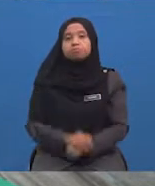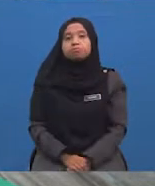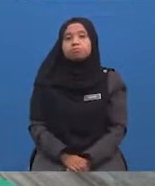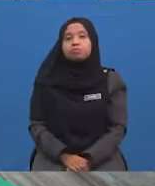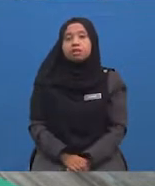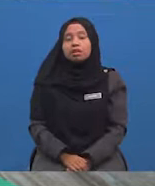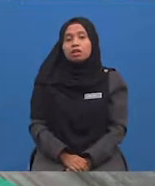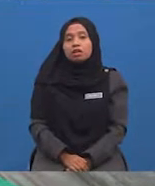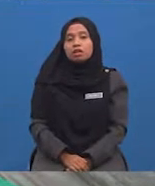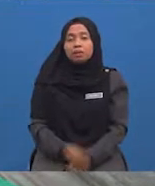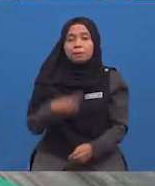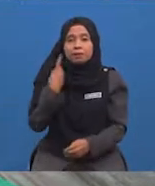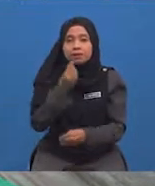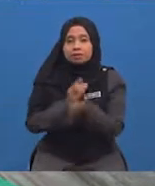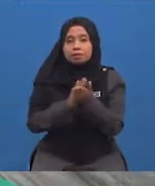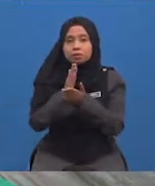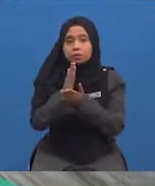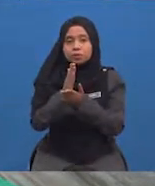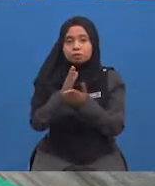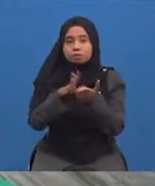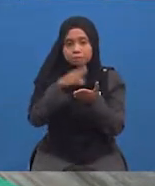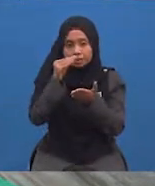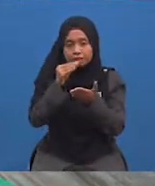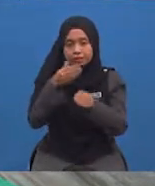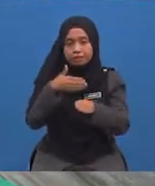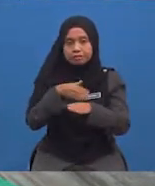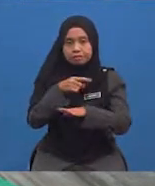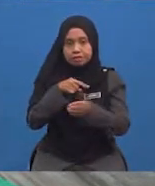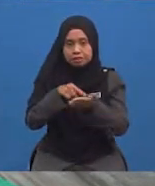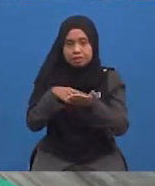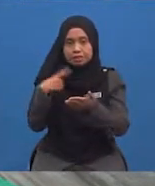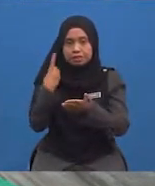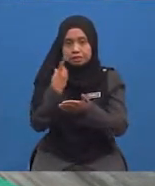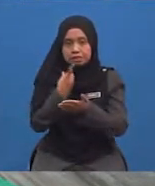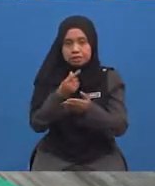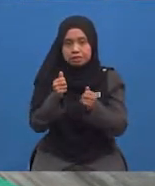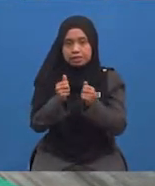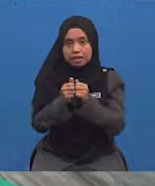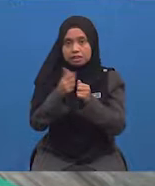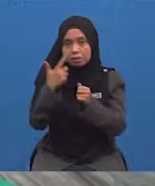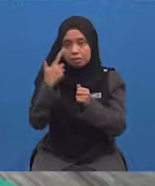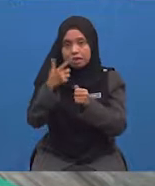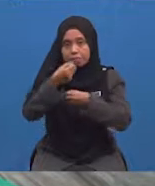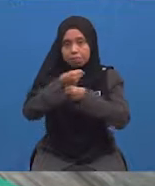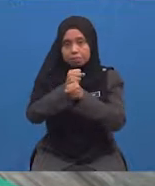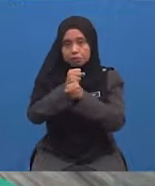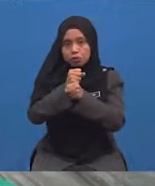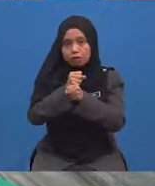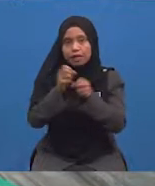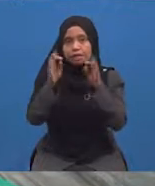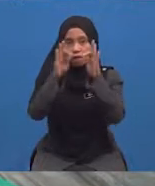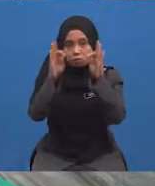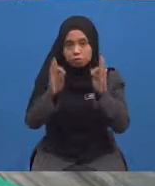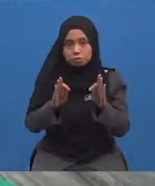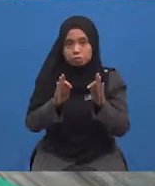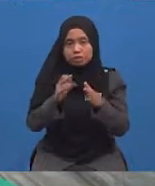Baiklah murid-murid, kita teruskan pembelajaran kita pada hari ini dengan melihat bagaimana pembentukan rumus isi